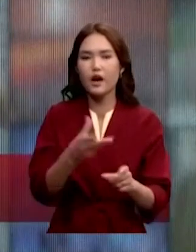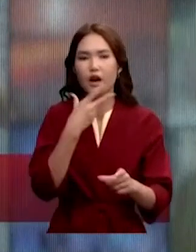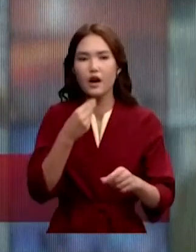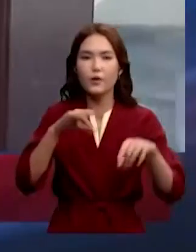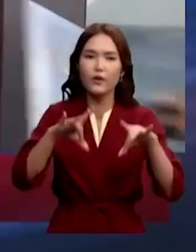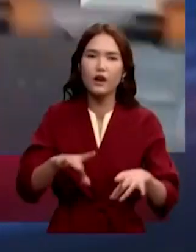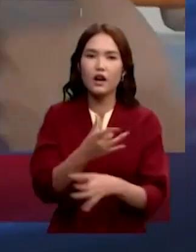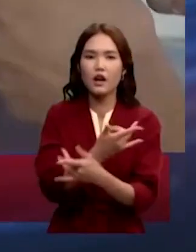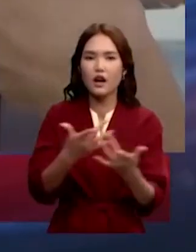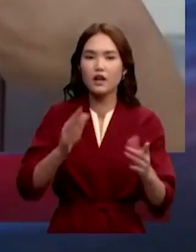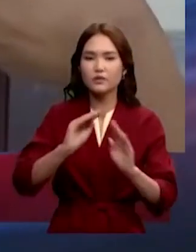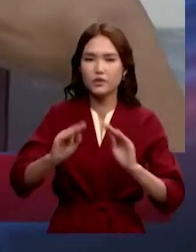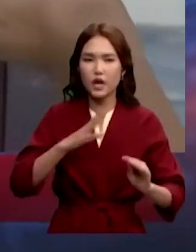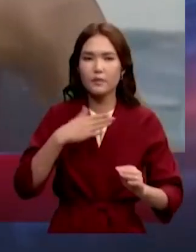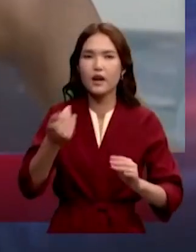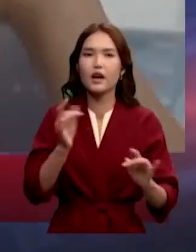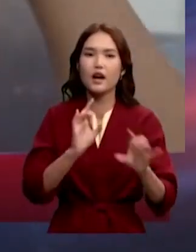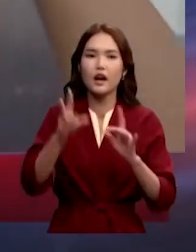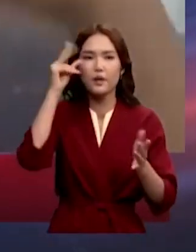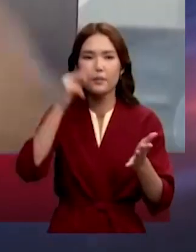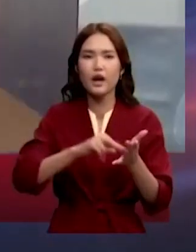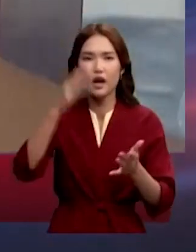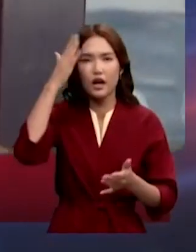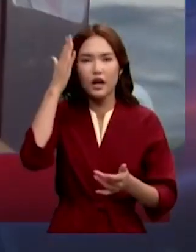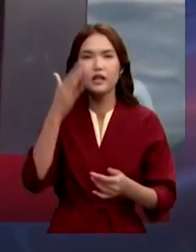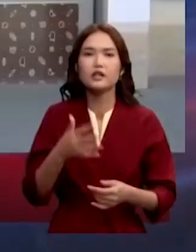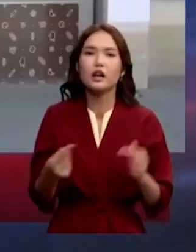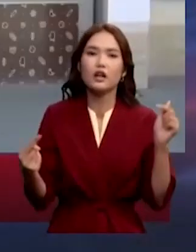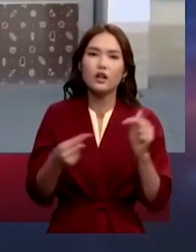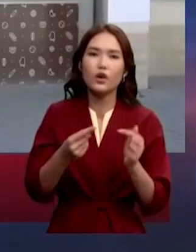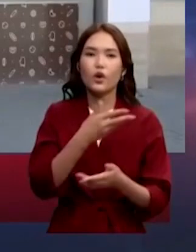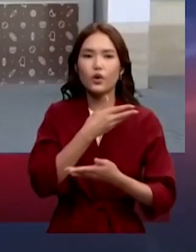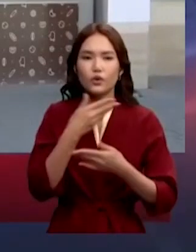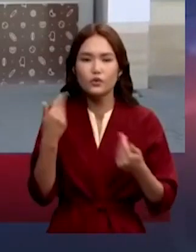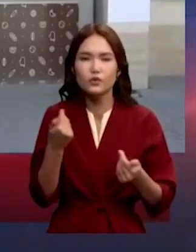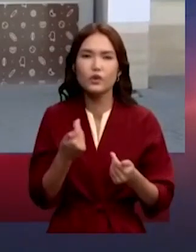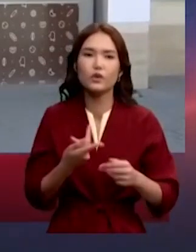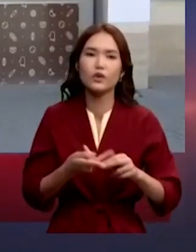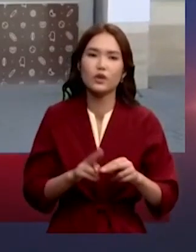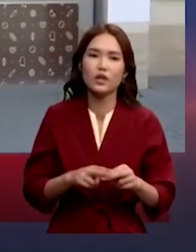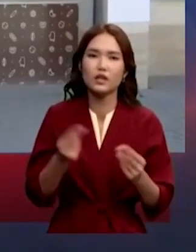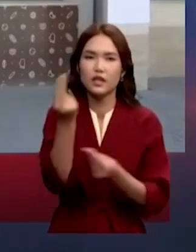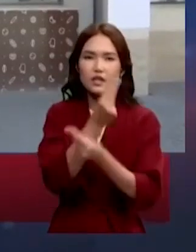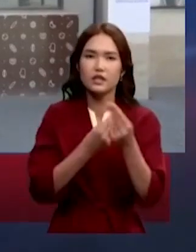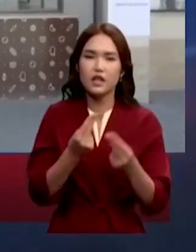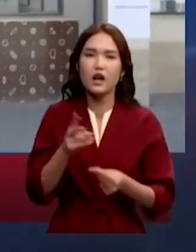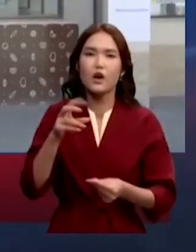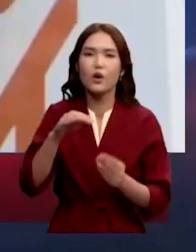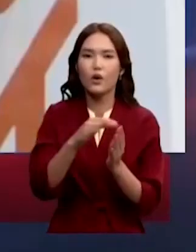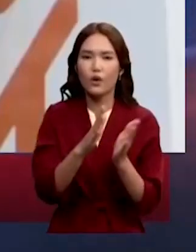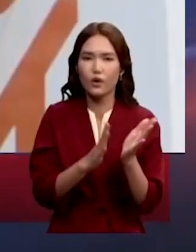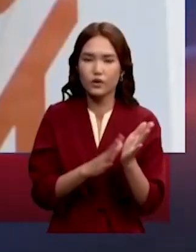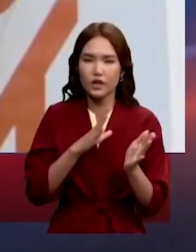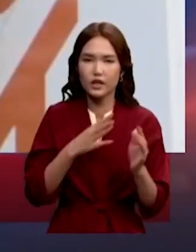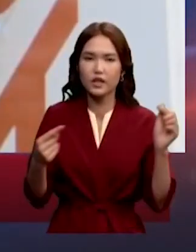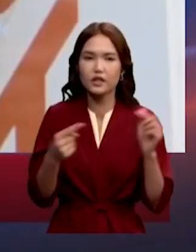тому прочее. Их реклама, по оценке Акимата, не санкционированная, либо не соответствует дизайн-коду Астаны. Соответствовать